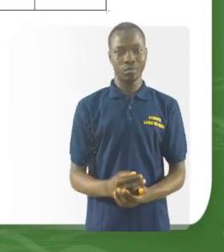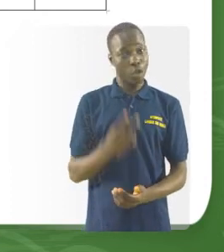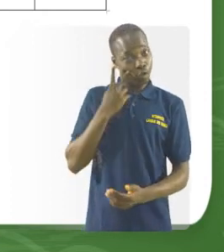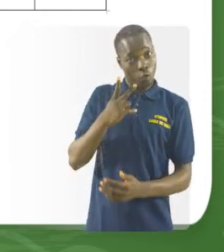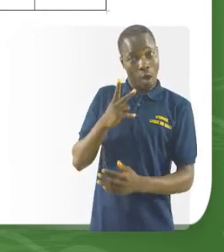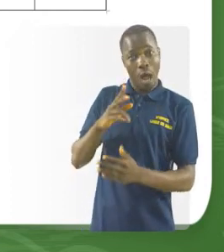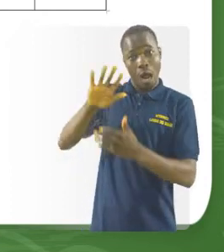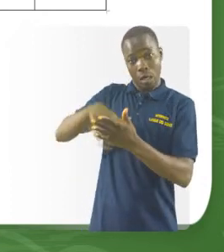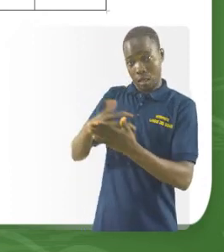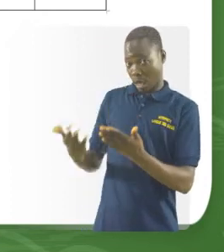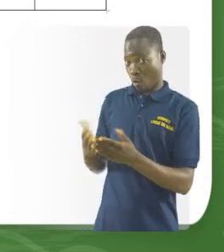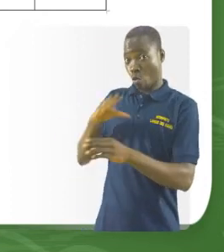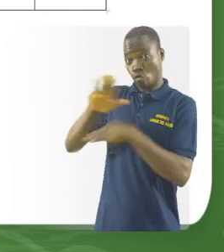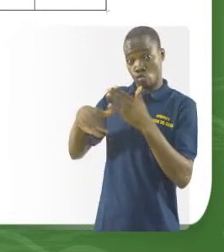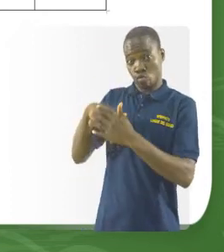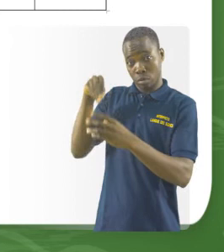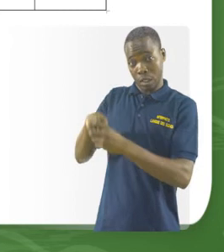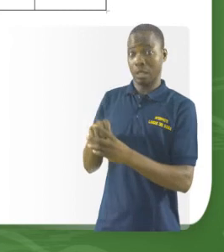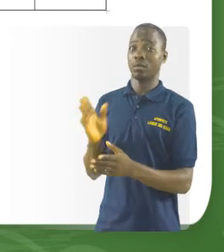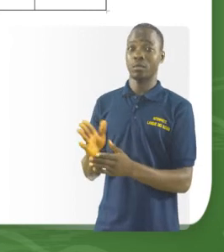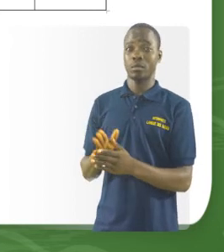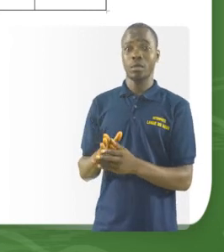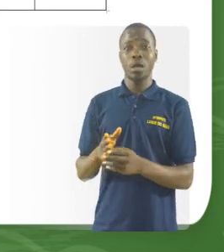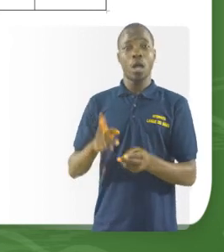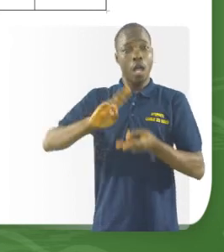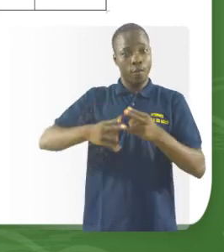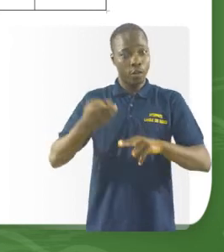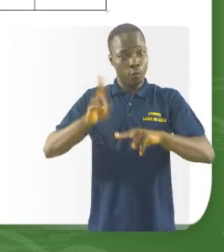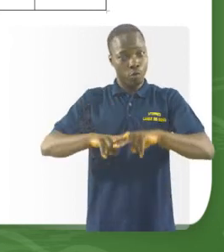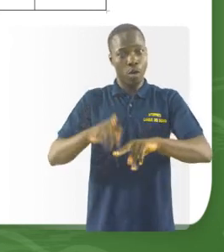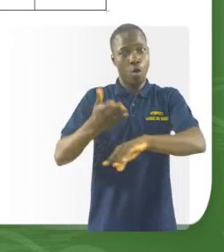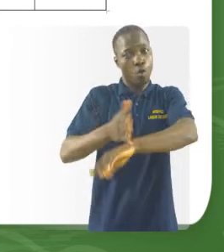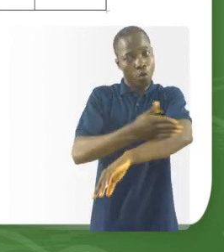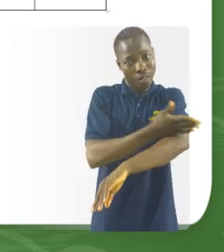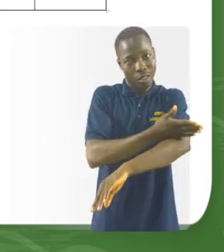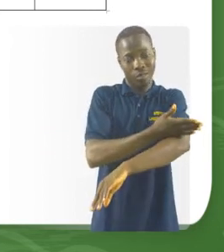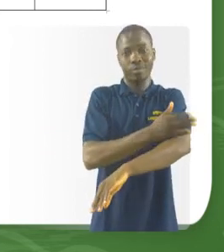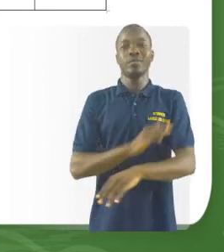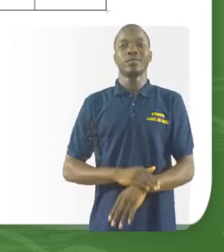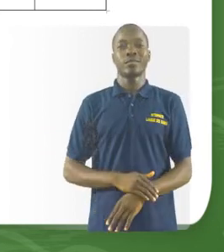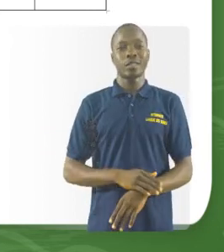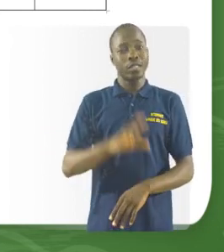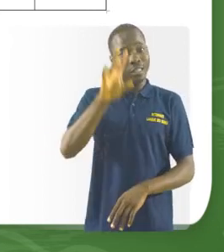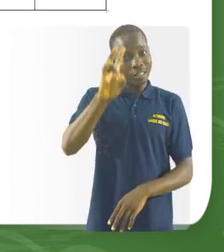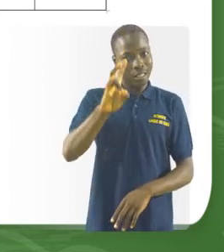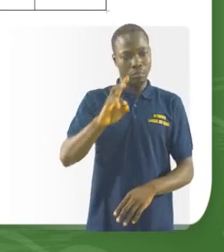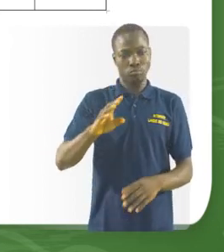L'effectif cumulé croissant de la modalité 7 est l'effectif